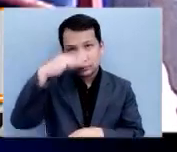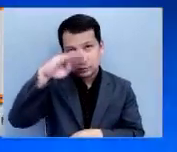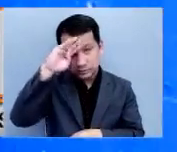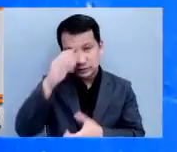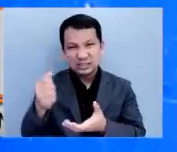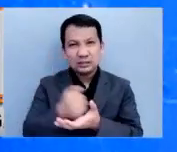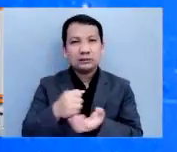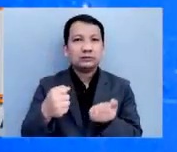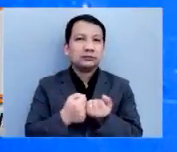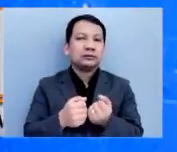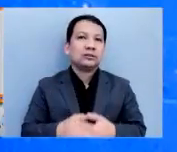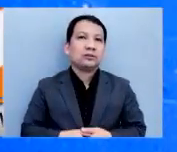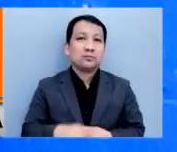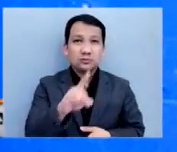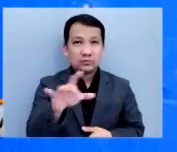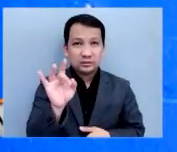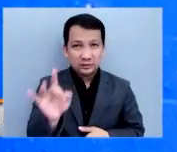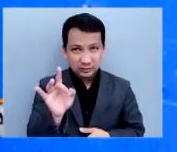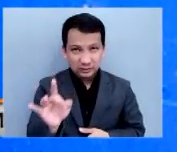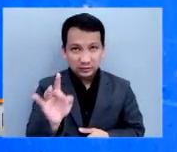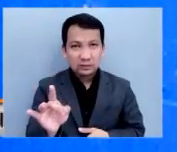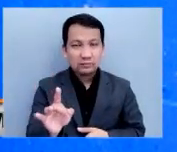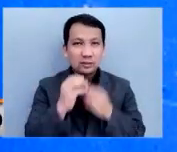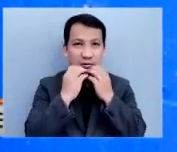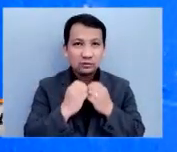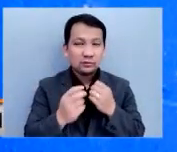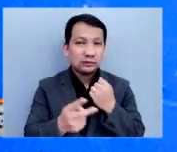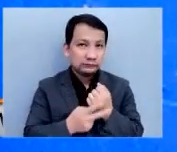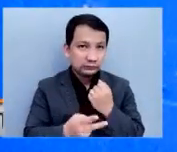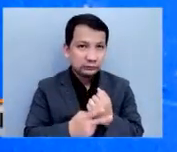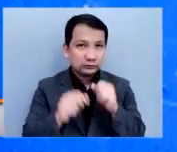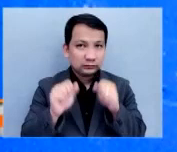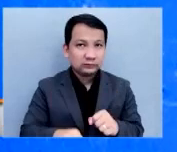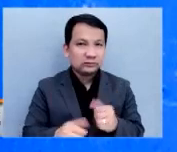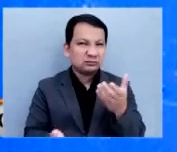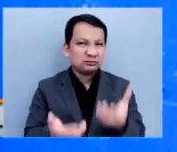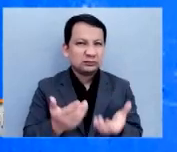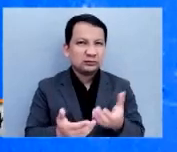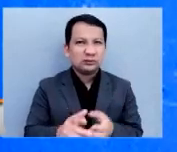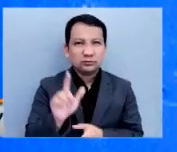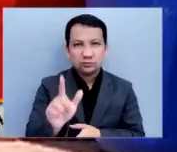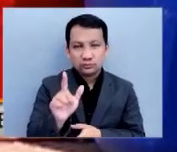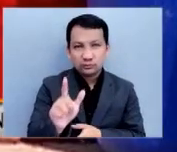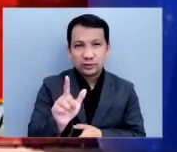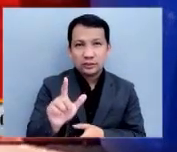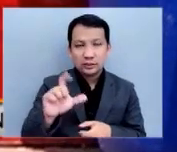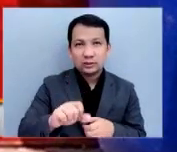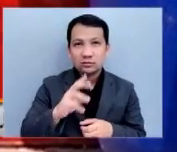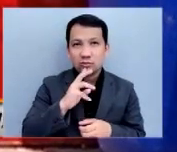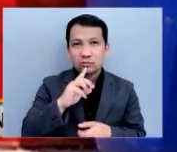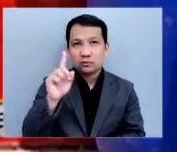nila. 180 pesos ang pinakamura nilang lalagyan na kayang mag-imbak ng hanggang 20 litrong tubig.